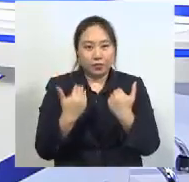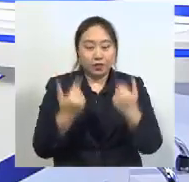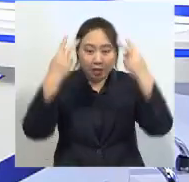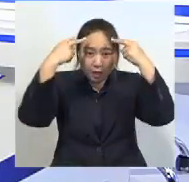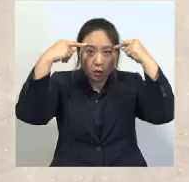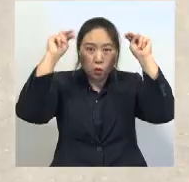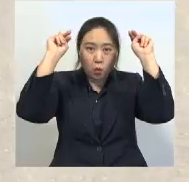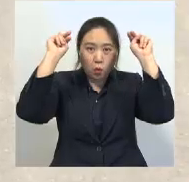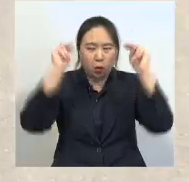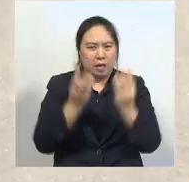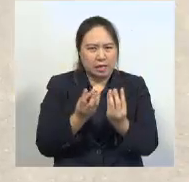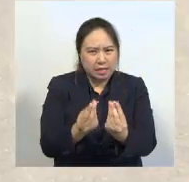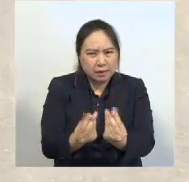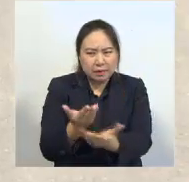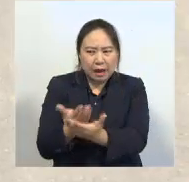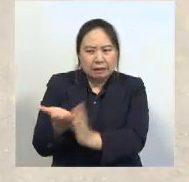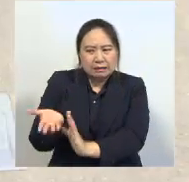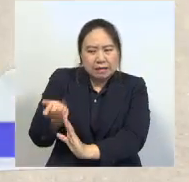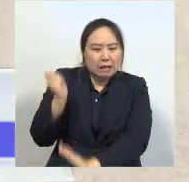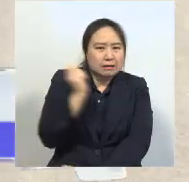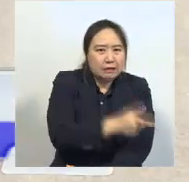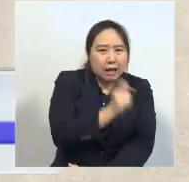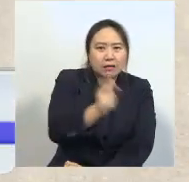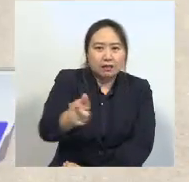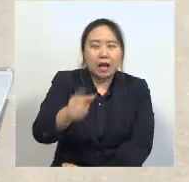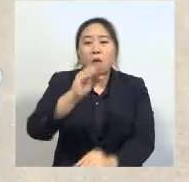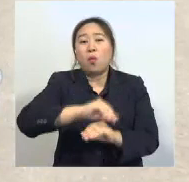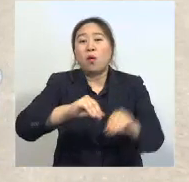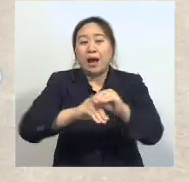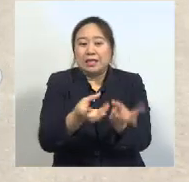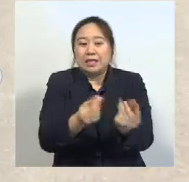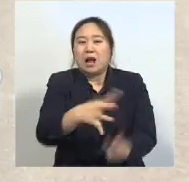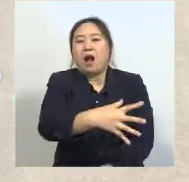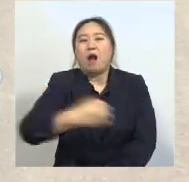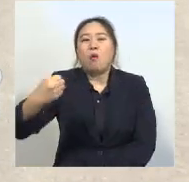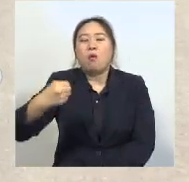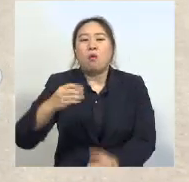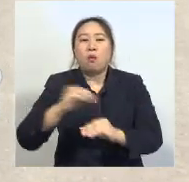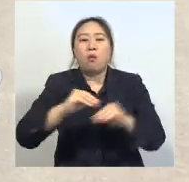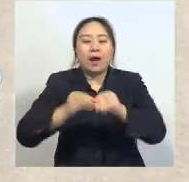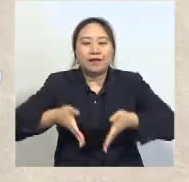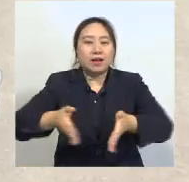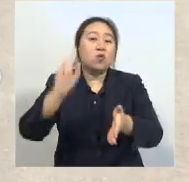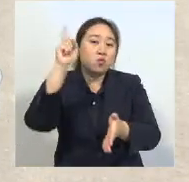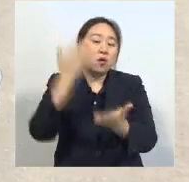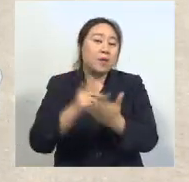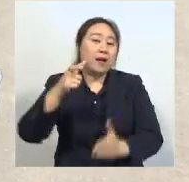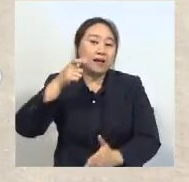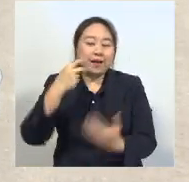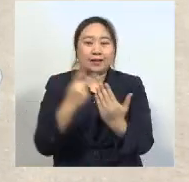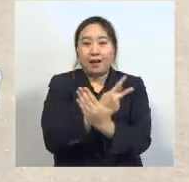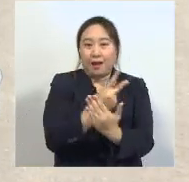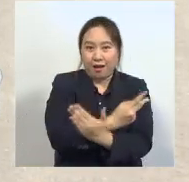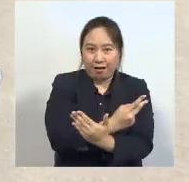นายกรัฐมนตรีนะคะเร่งรัดการจ่ายค่าเวรคืนที่ดินโครงการสายมอเตอร์เวย์สายบางใหญ่กาญจนบุรีให้กับประชาชนค่ะ